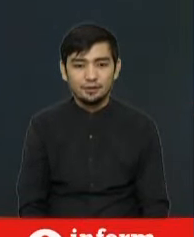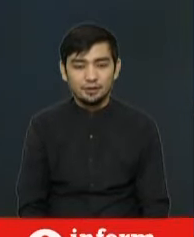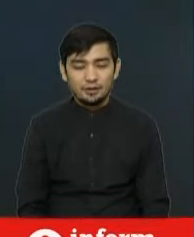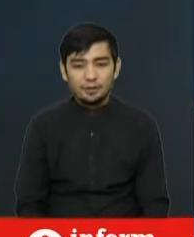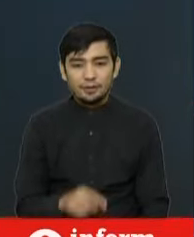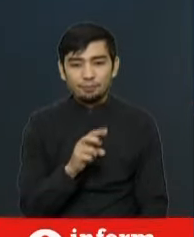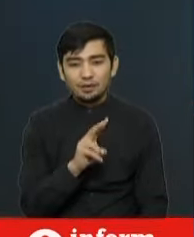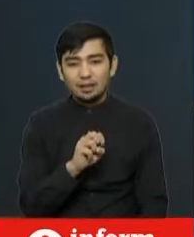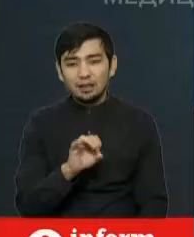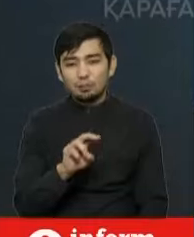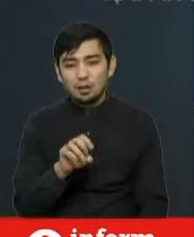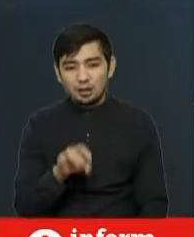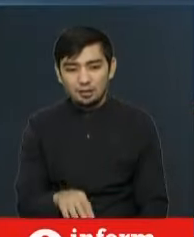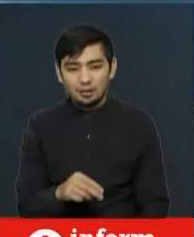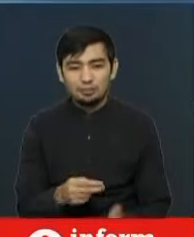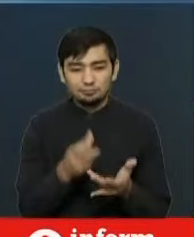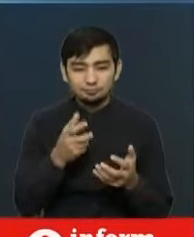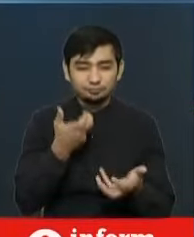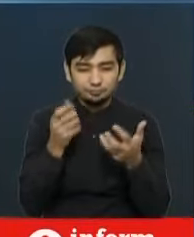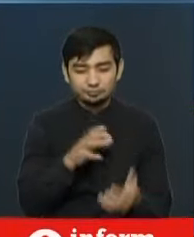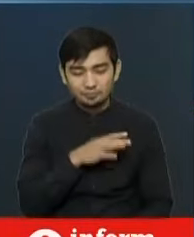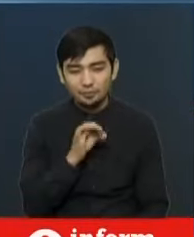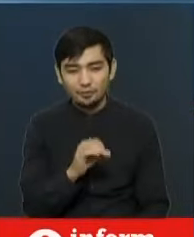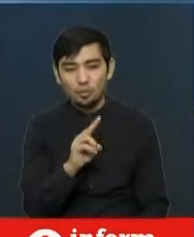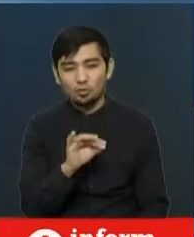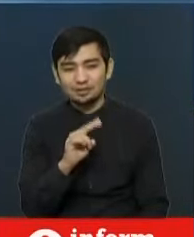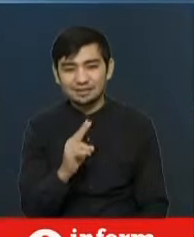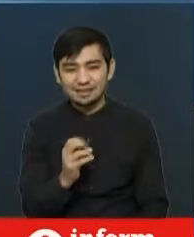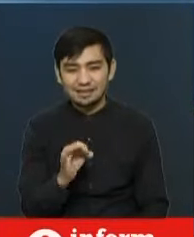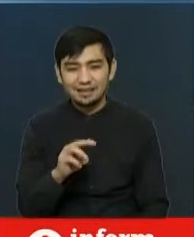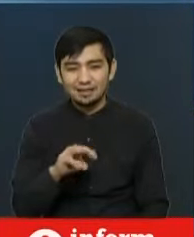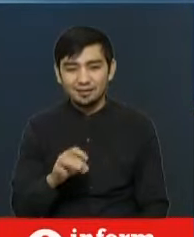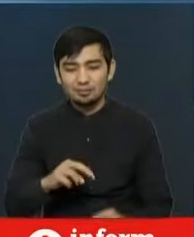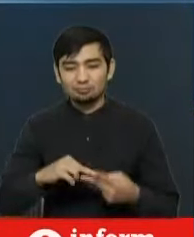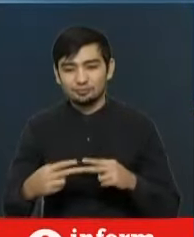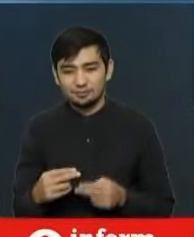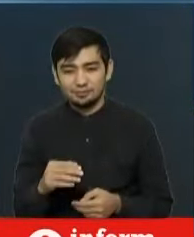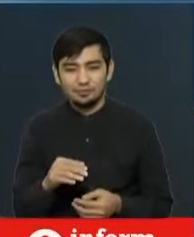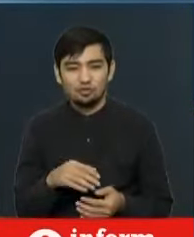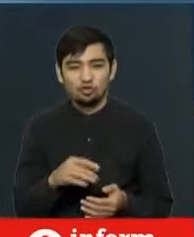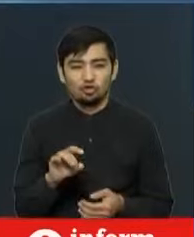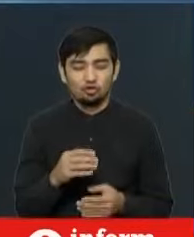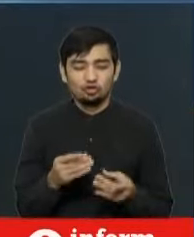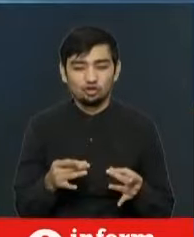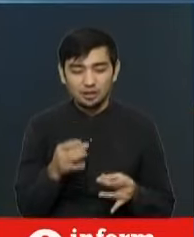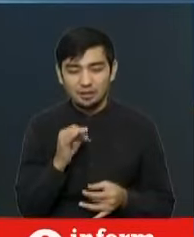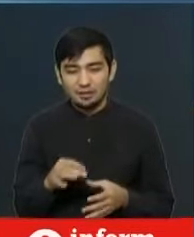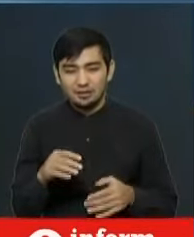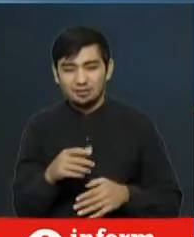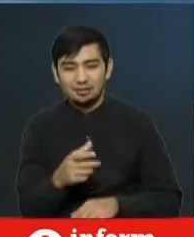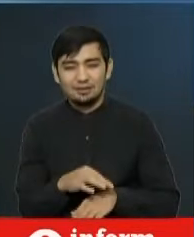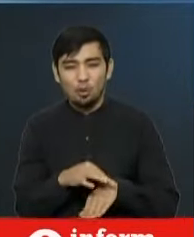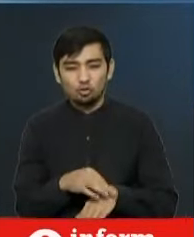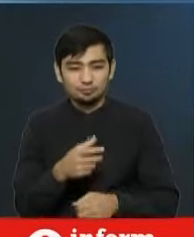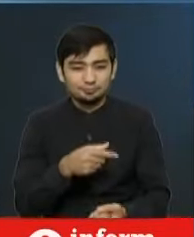Препарат клиникалық фармакология кафедрасынан емдік концентрацияда сұйылтылған түрде ауыстырылған, физиологиялық ертіндімен терасына сынама